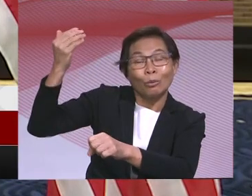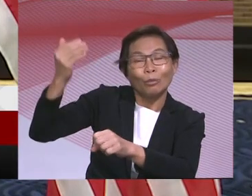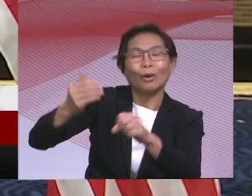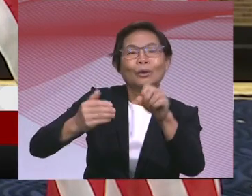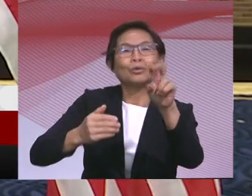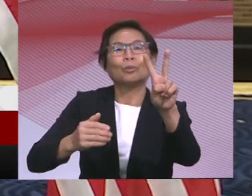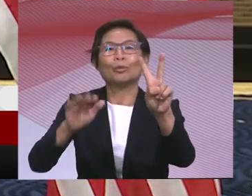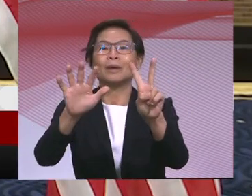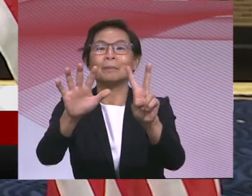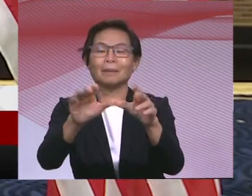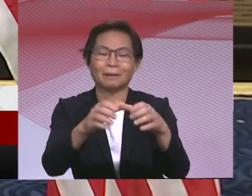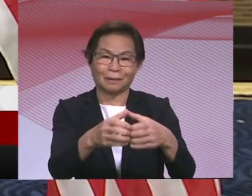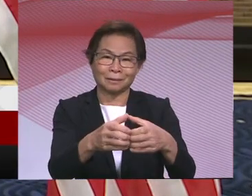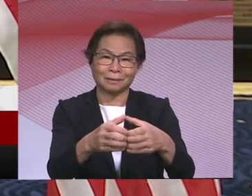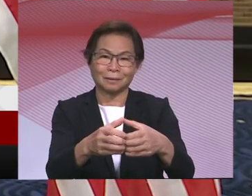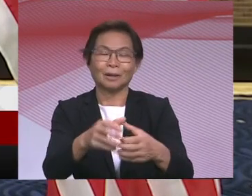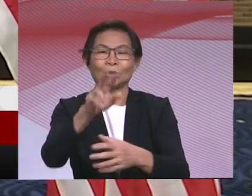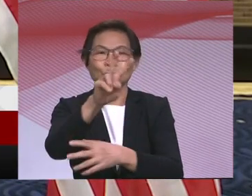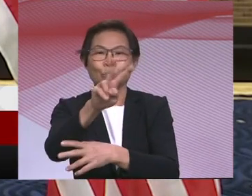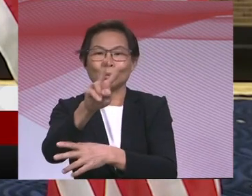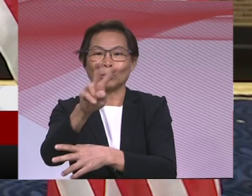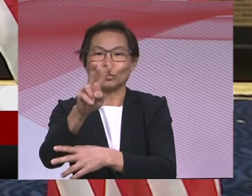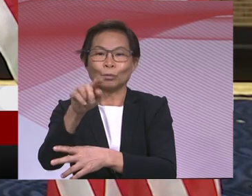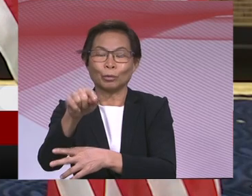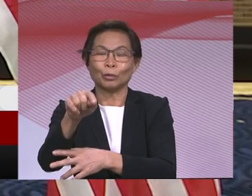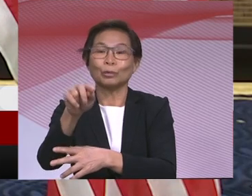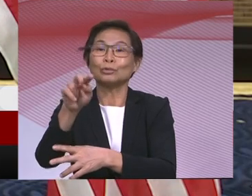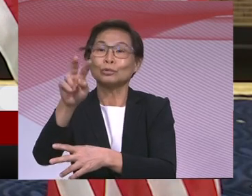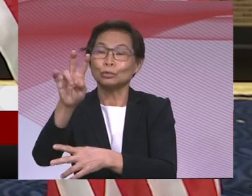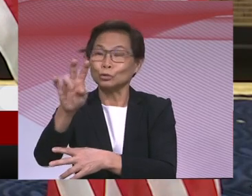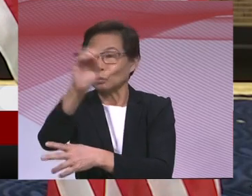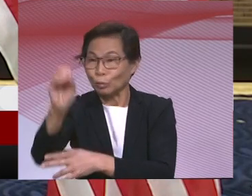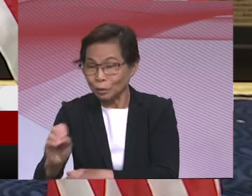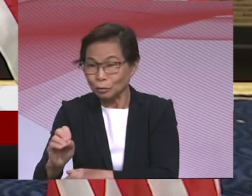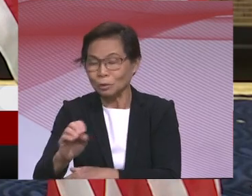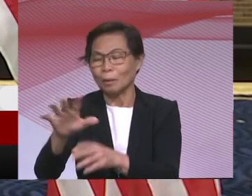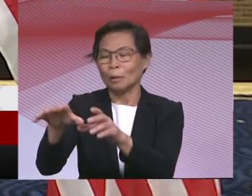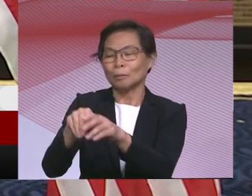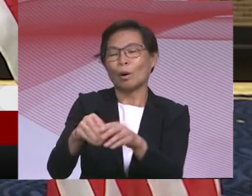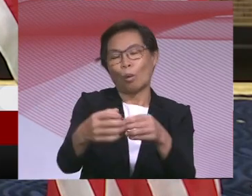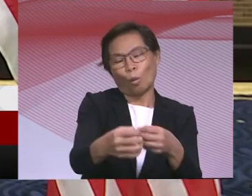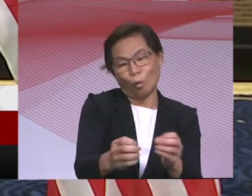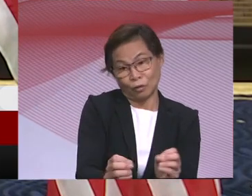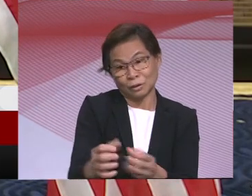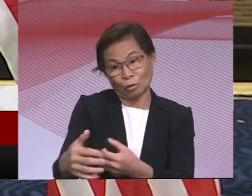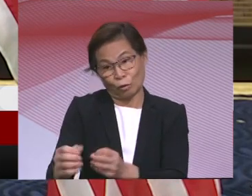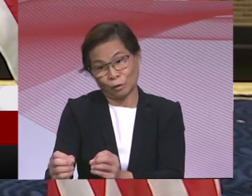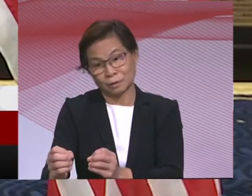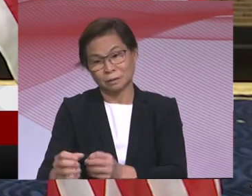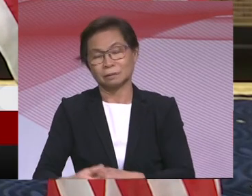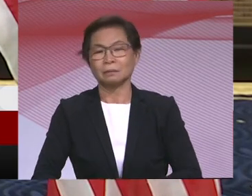25 cluster yang di 22 pro700v libatkan tempat kerja